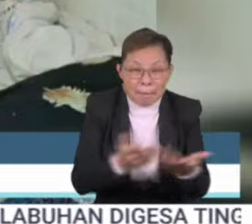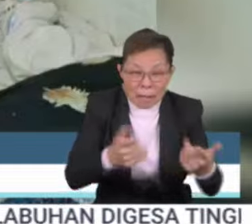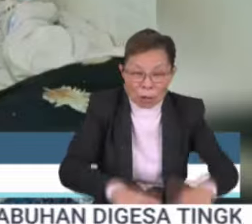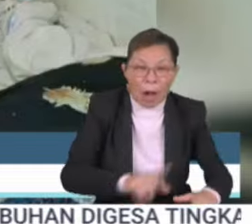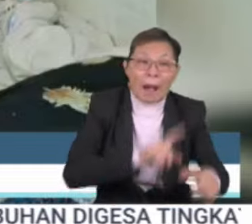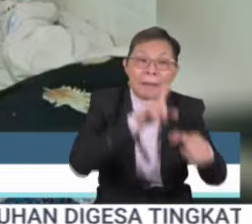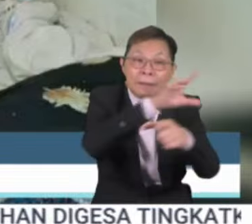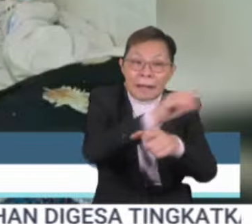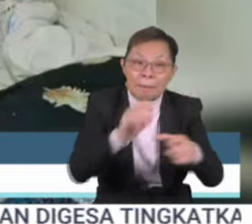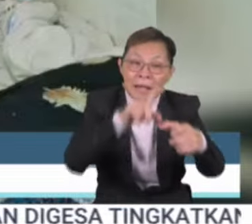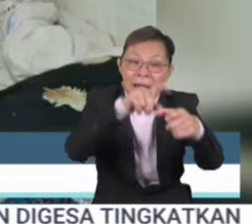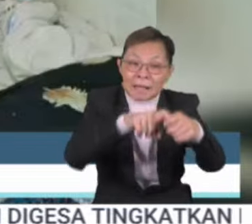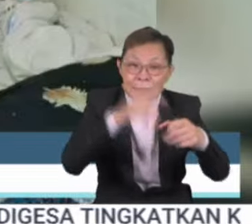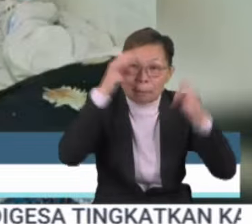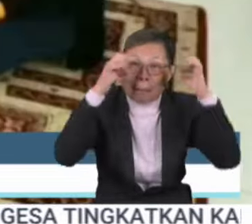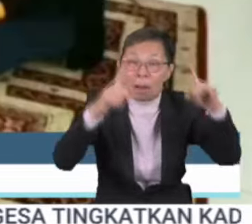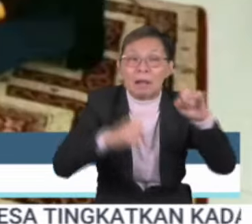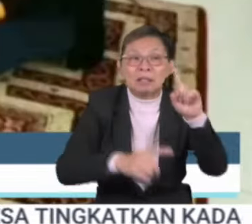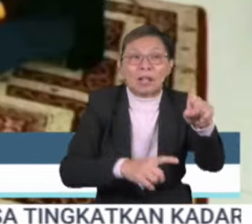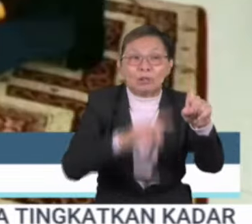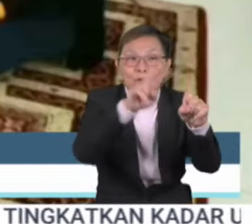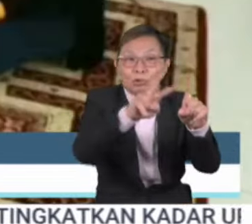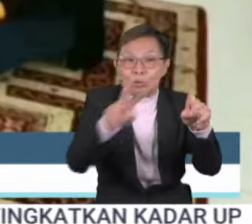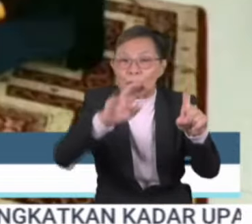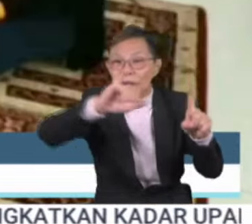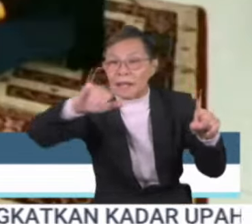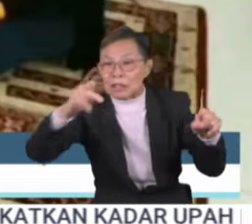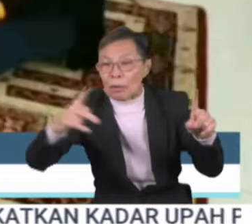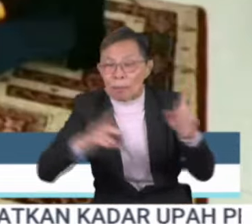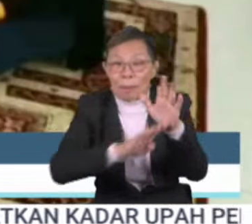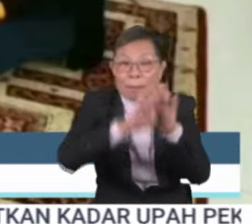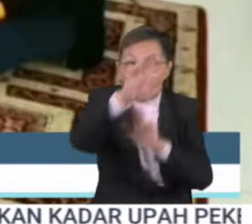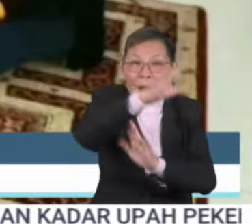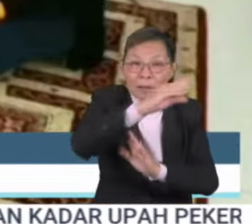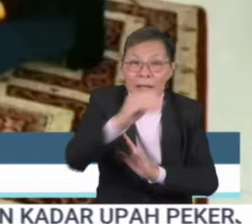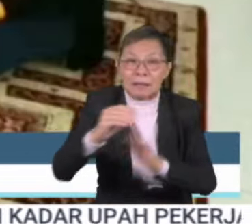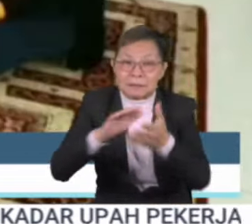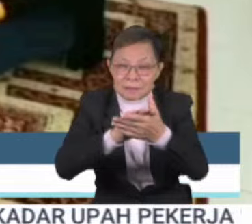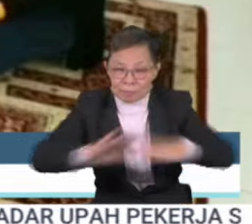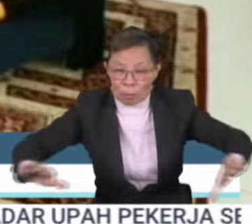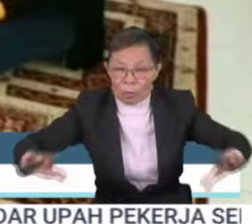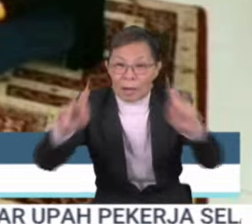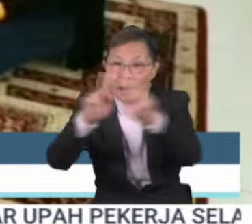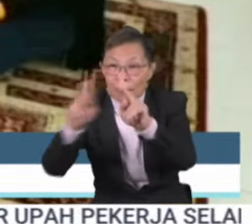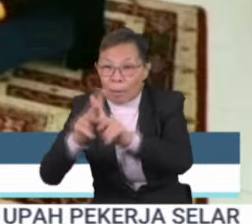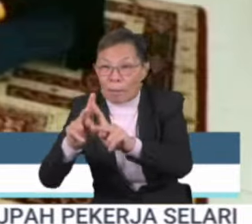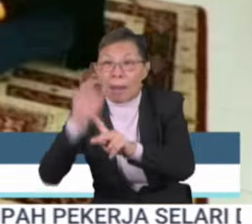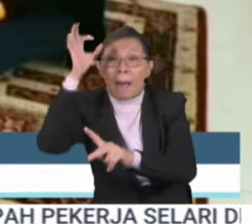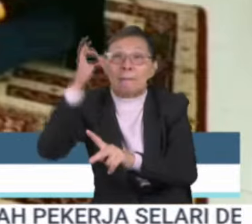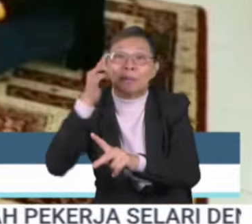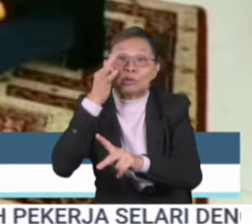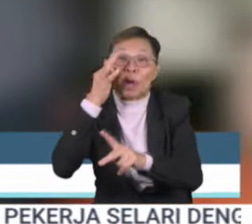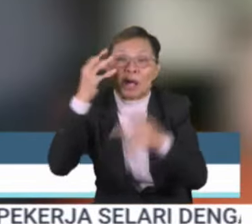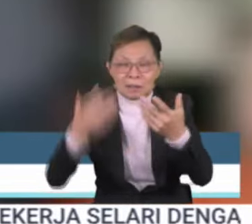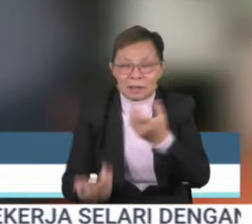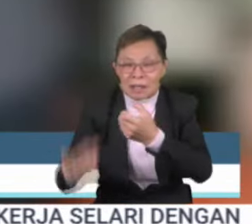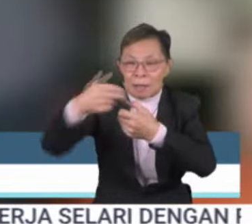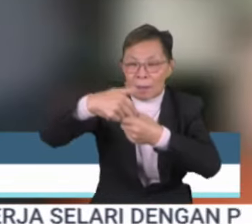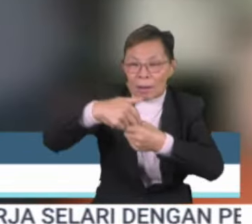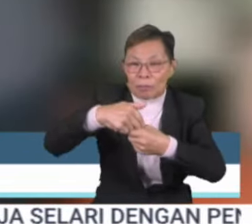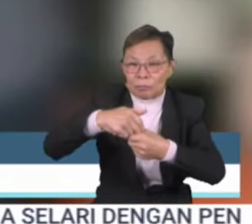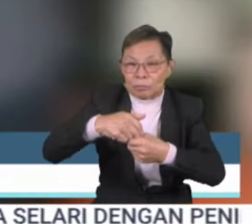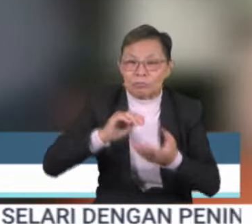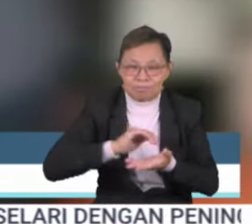berkaitan pendidikan. Sebanyak 122 jawatankuasa pembangunan dan keselamatan kampung persekutuan terlibat